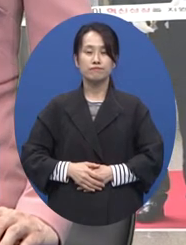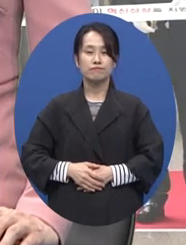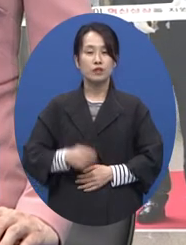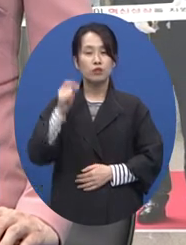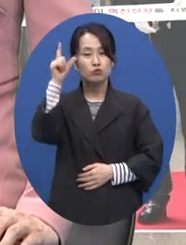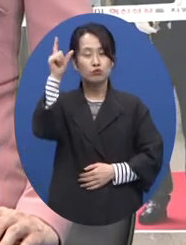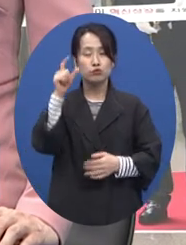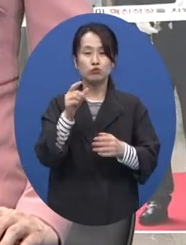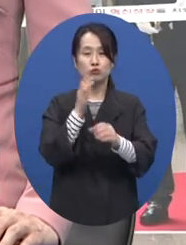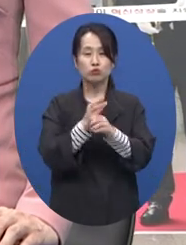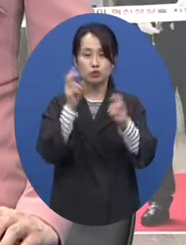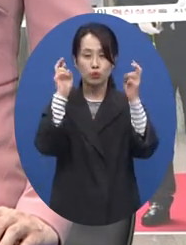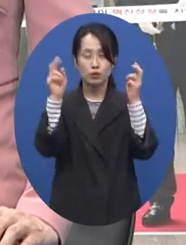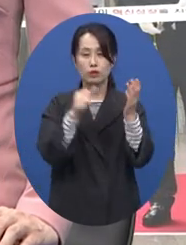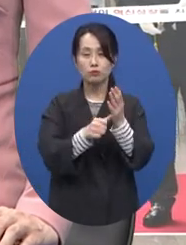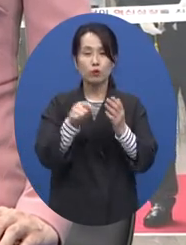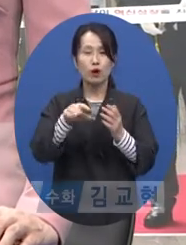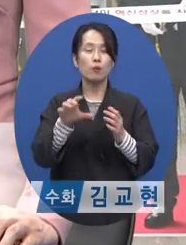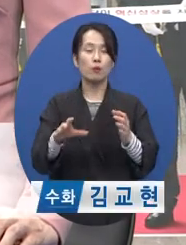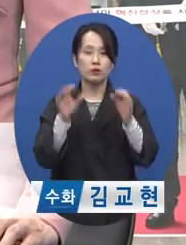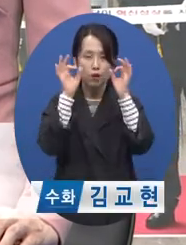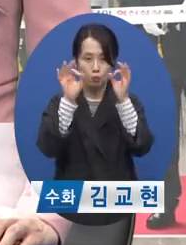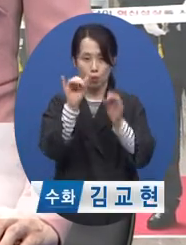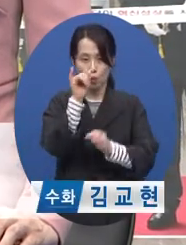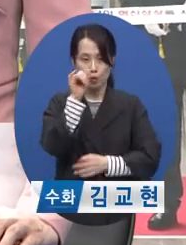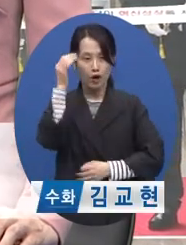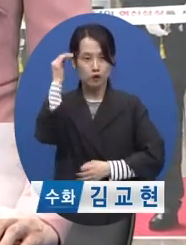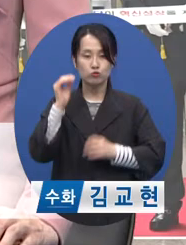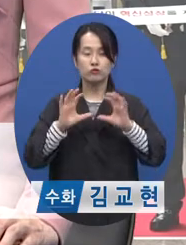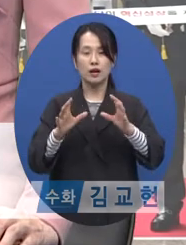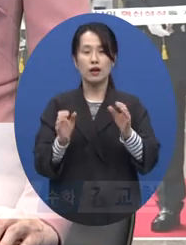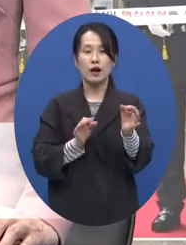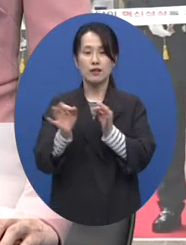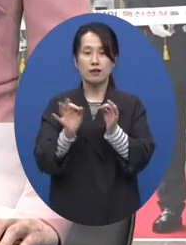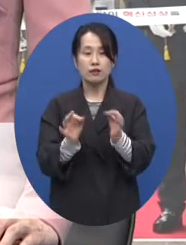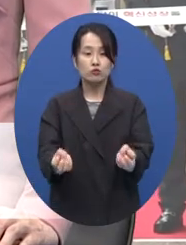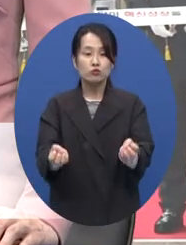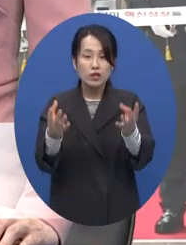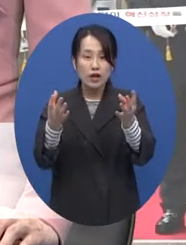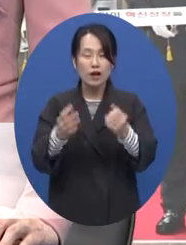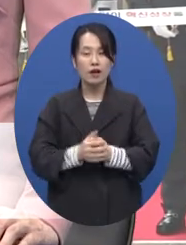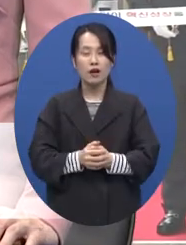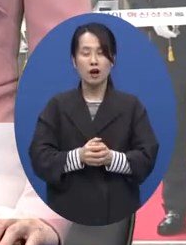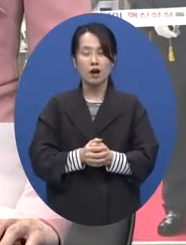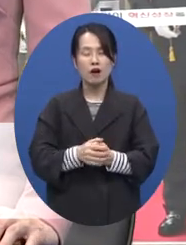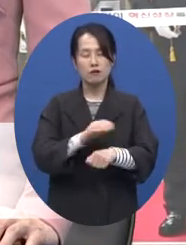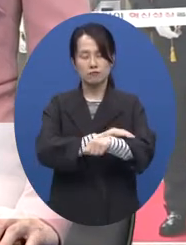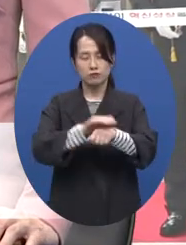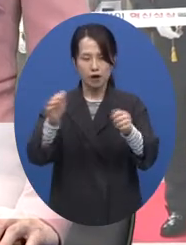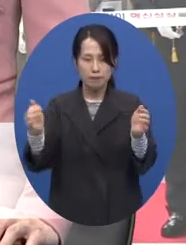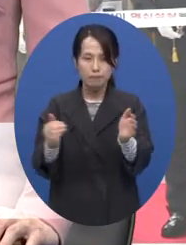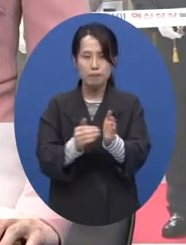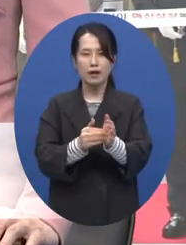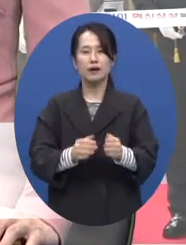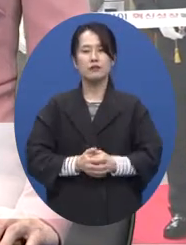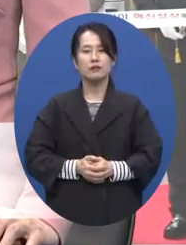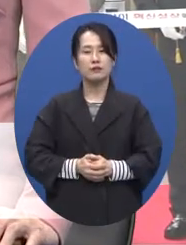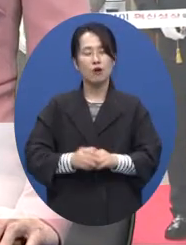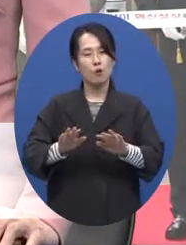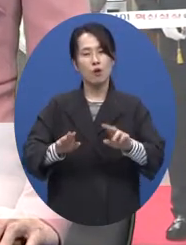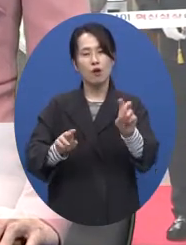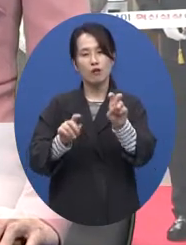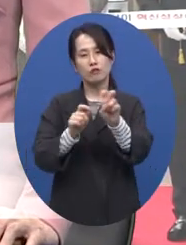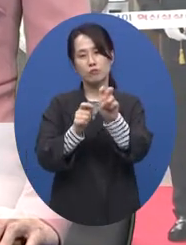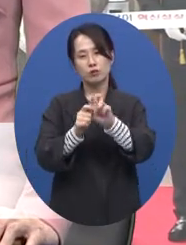우수 중소기업 제품들을 한자리에서 만나볼 수 있는 코리아 나라장터 엑스포가 성황리에 마무리됐습니다. 올해로